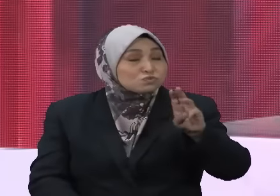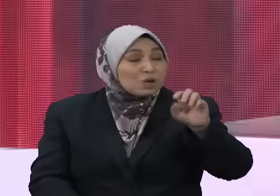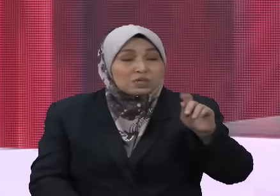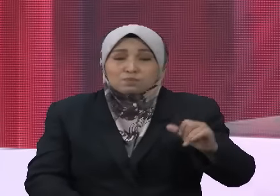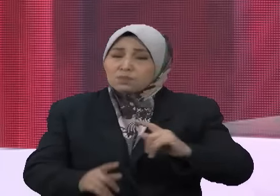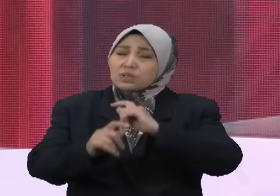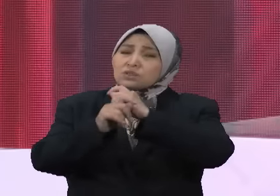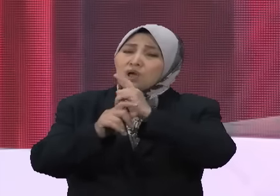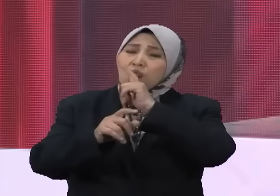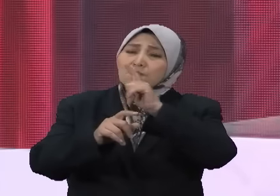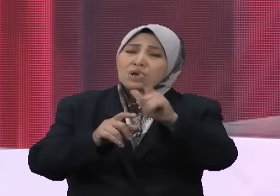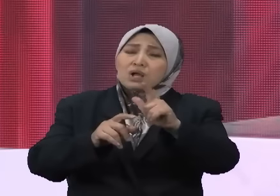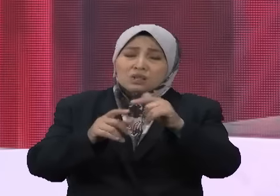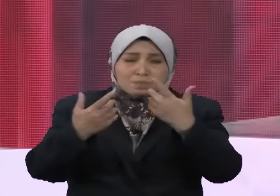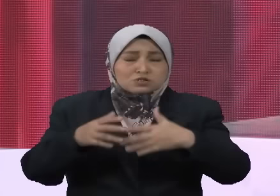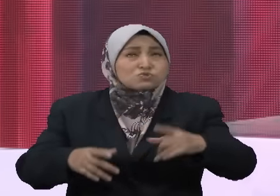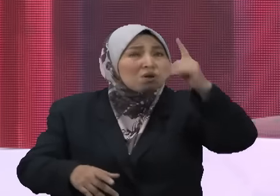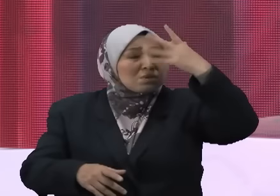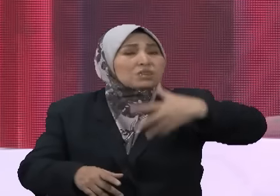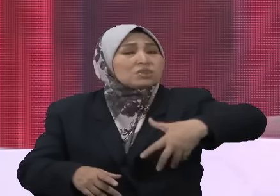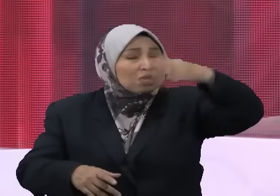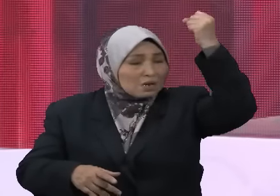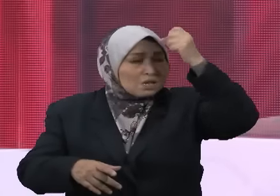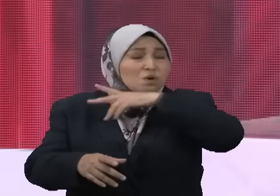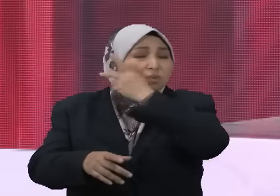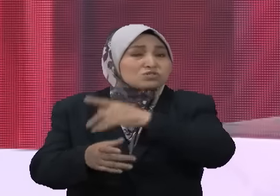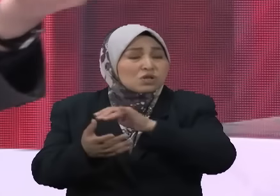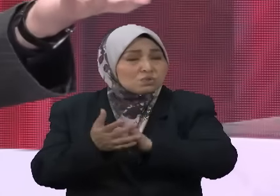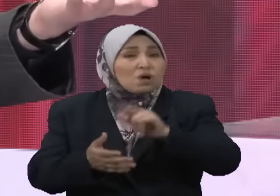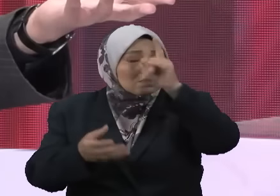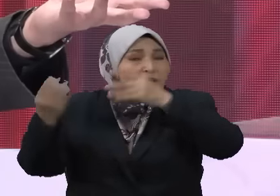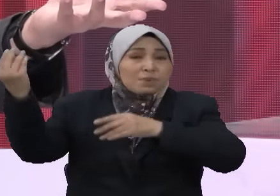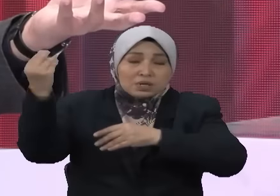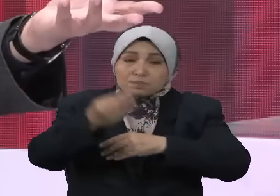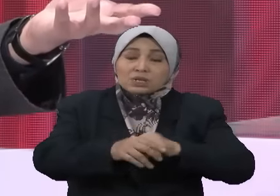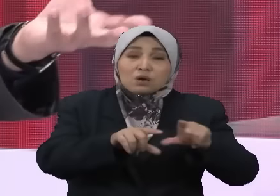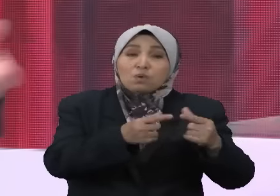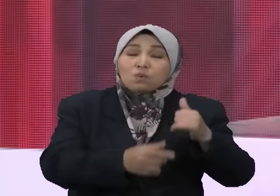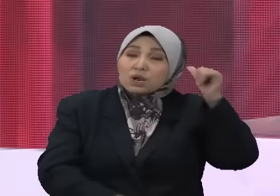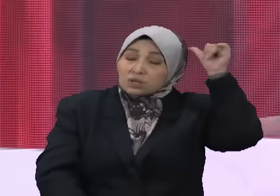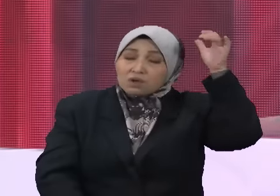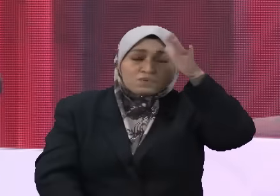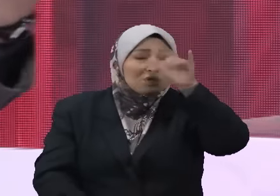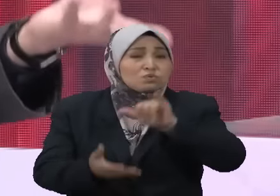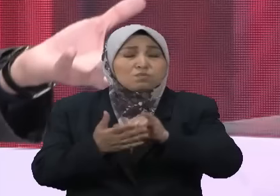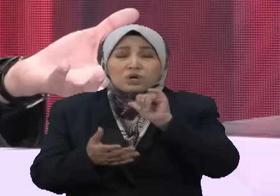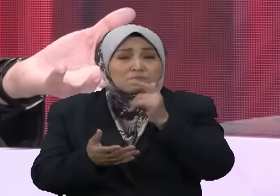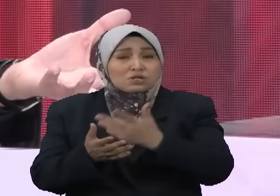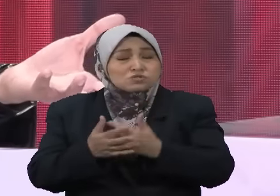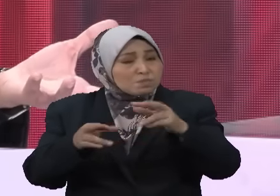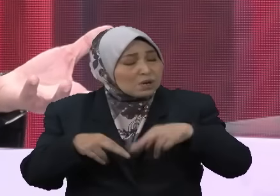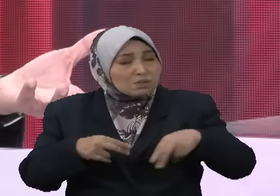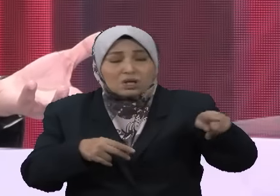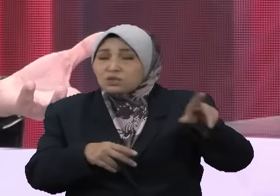bertahan begitu lama kemudian Allah tarik kekuasaan tersebut kini Allah berikan kepada golongan kafir itu bukan bermaksud Allah meredai